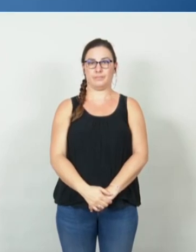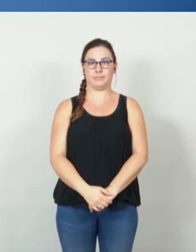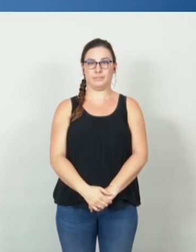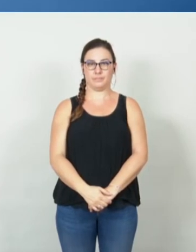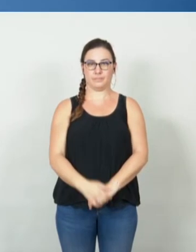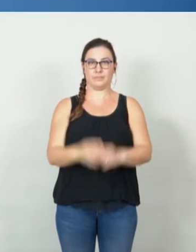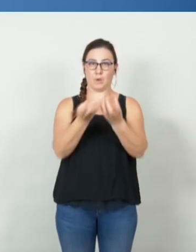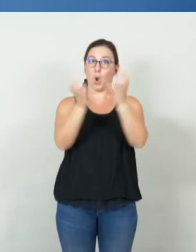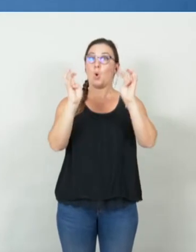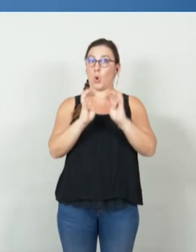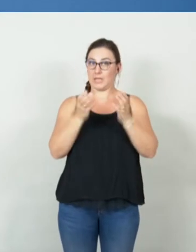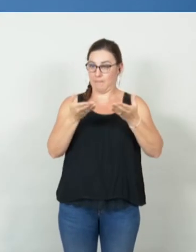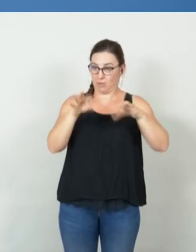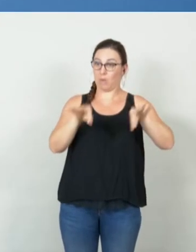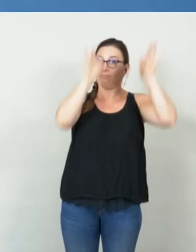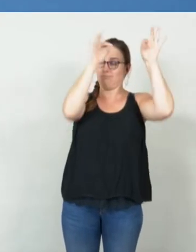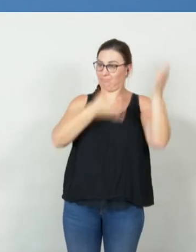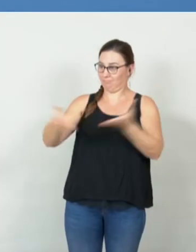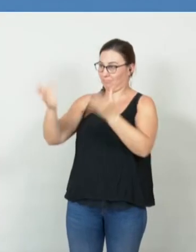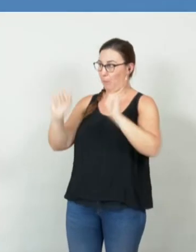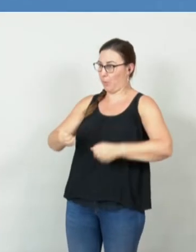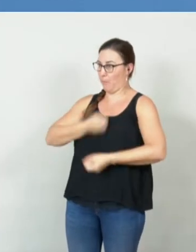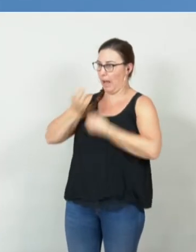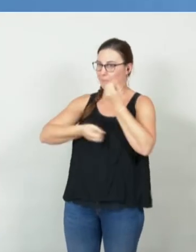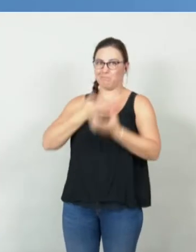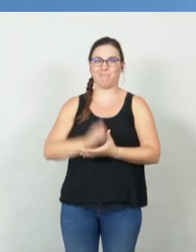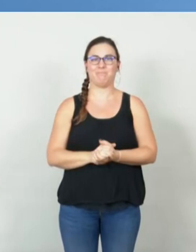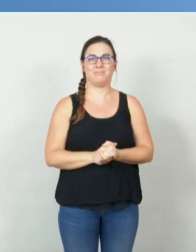donc le conseil est suspendu et vous avez la parole